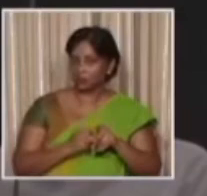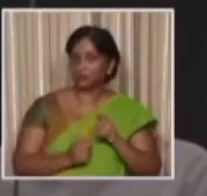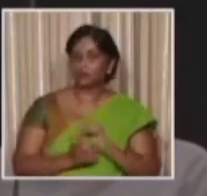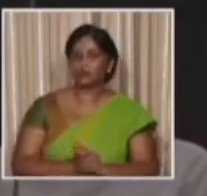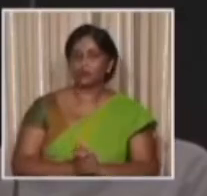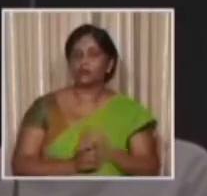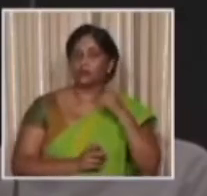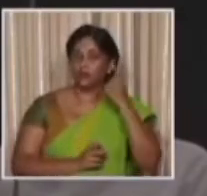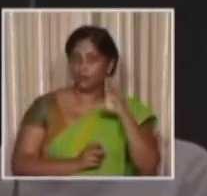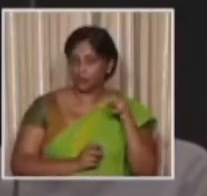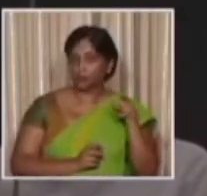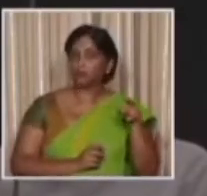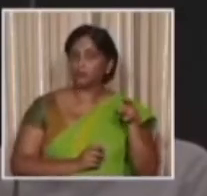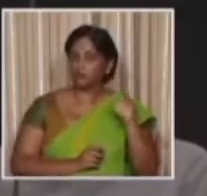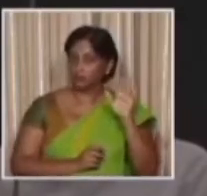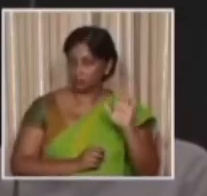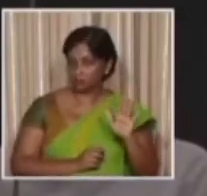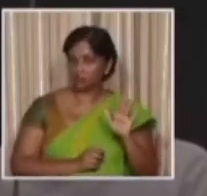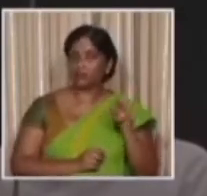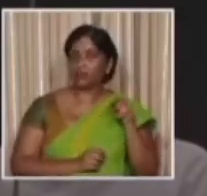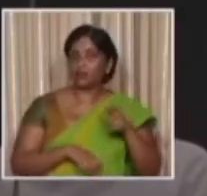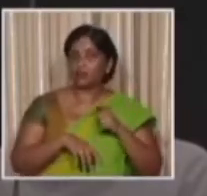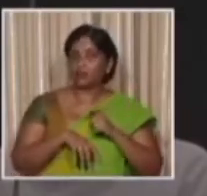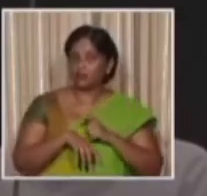விதுர விக்ரமநாயக் அவர்களுக்கு நான் நன்றி கூற